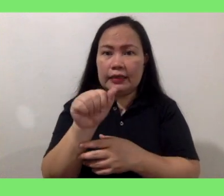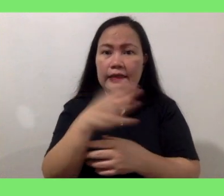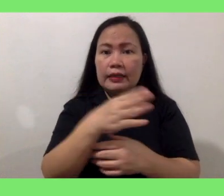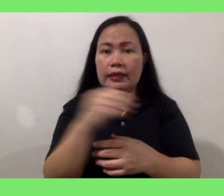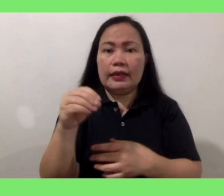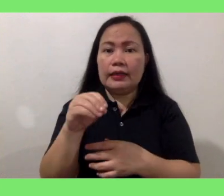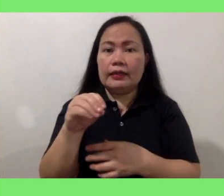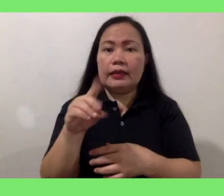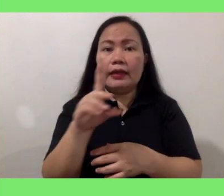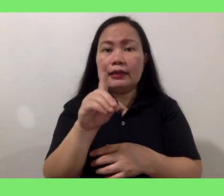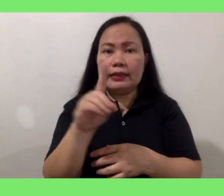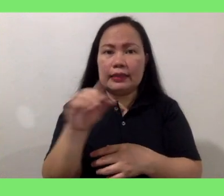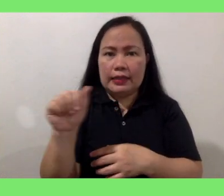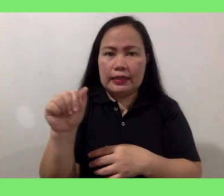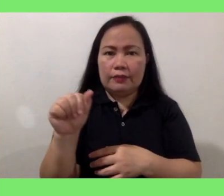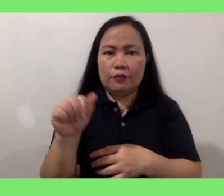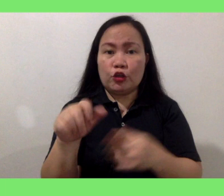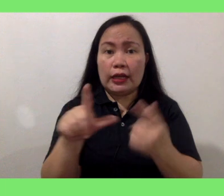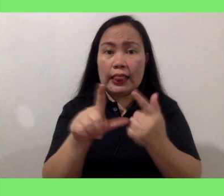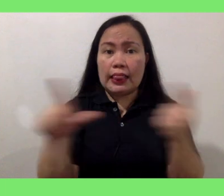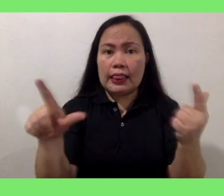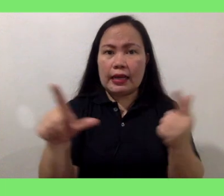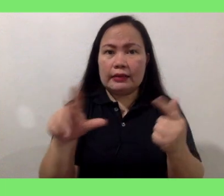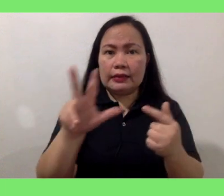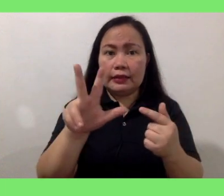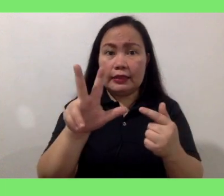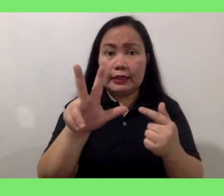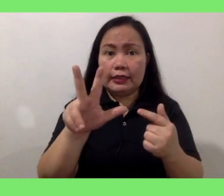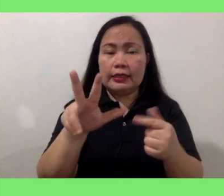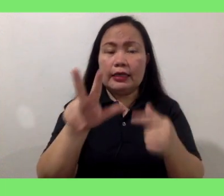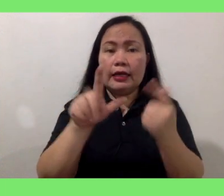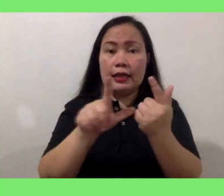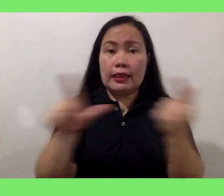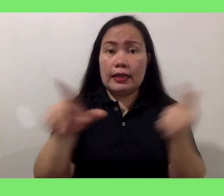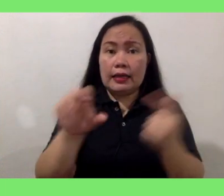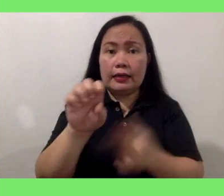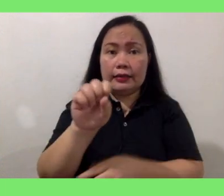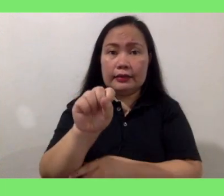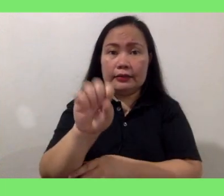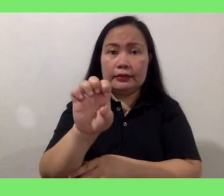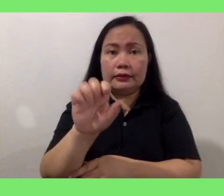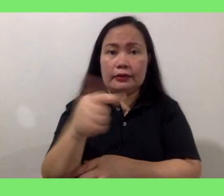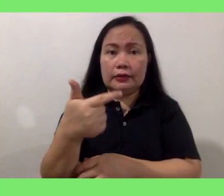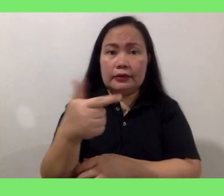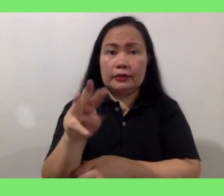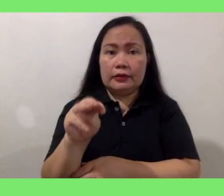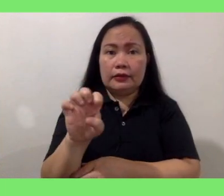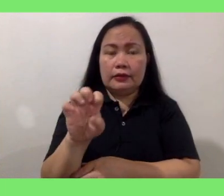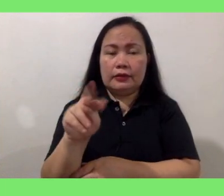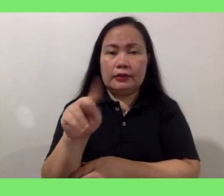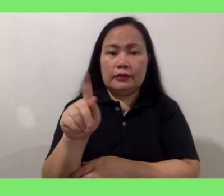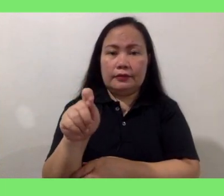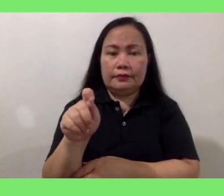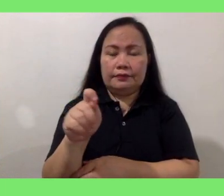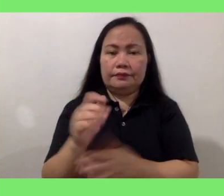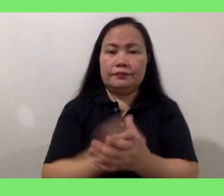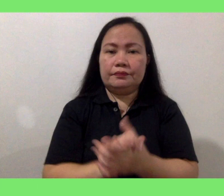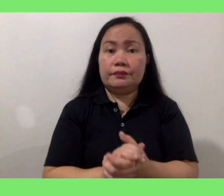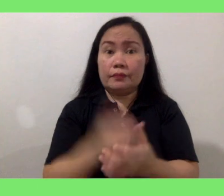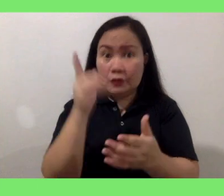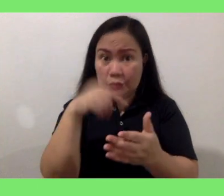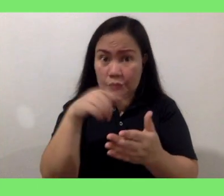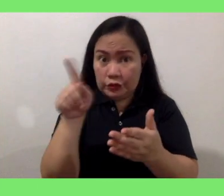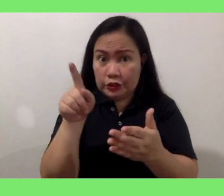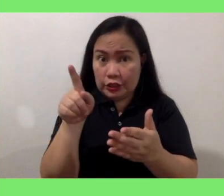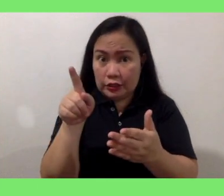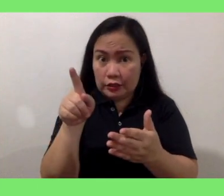segment EA, and line segment DA. So, we have 3 line segments. Para ma-check mo kung